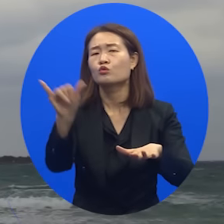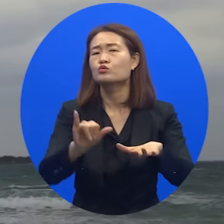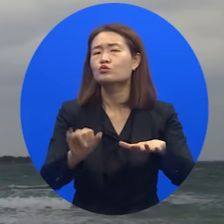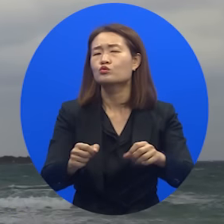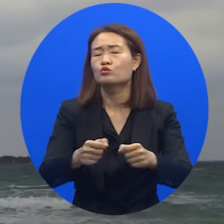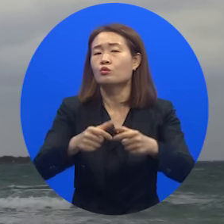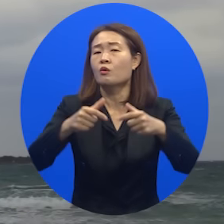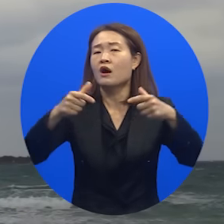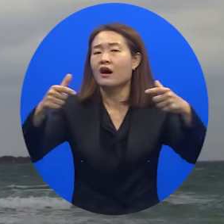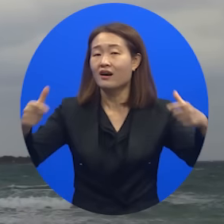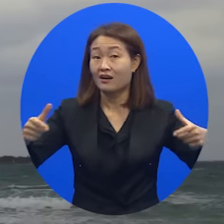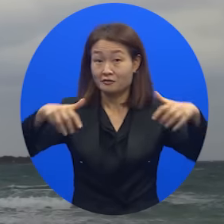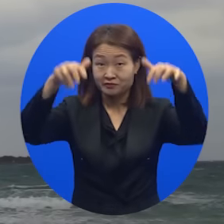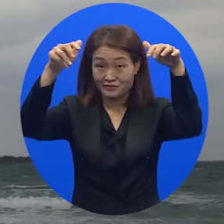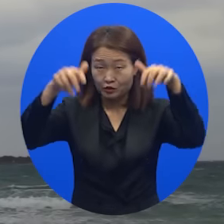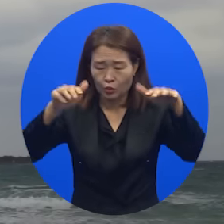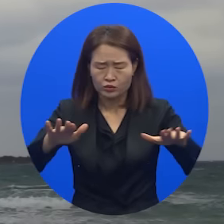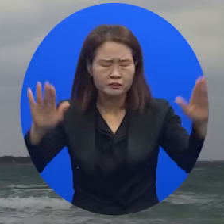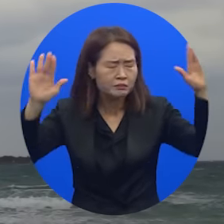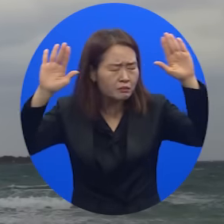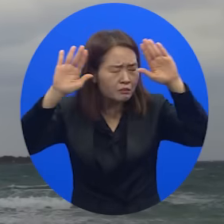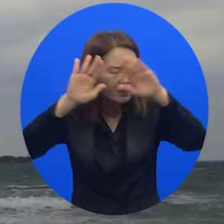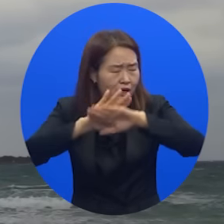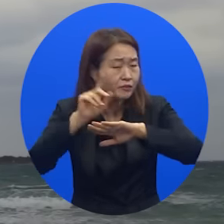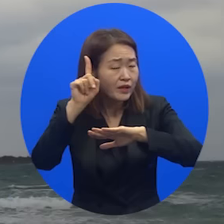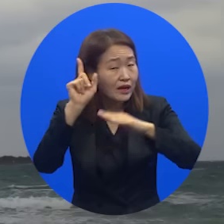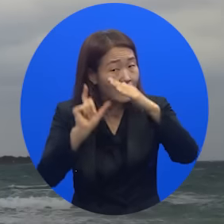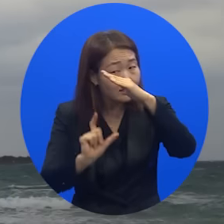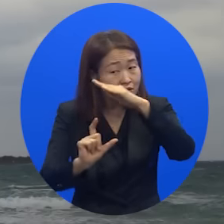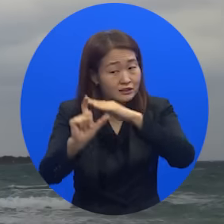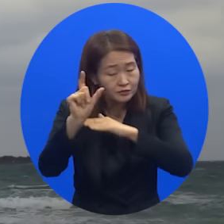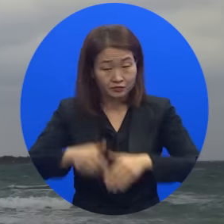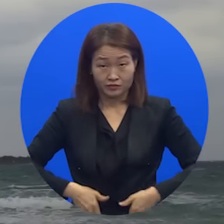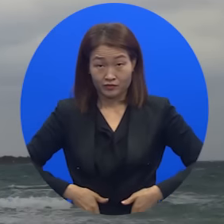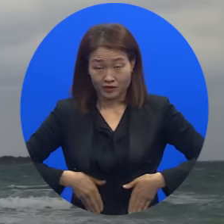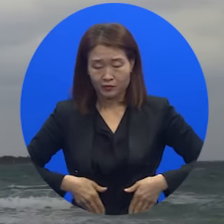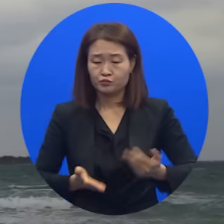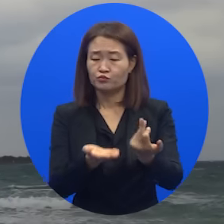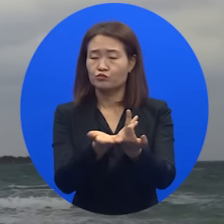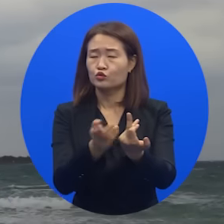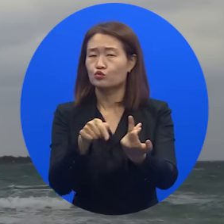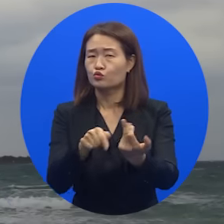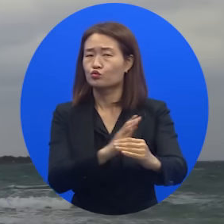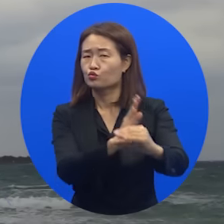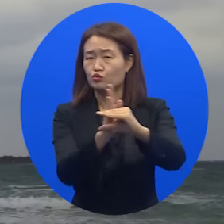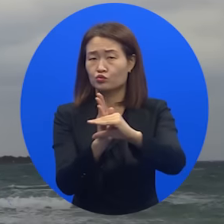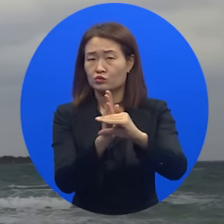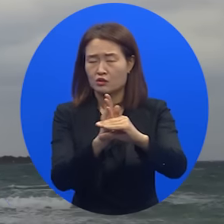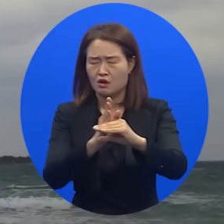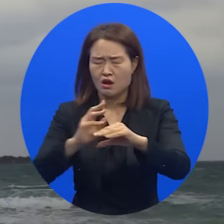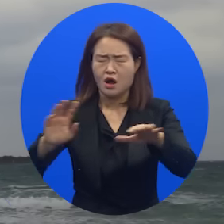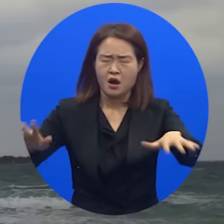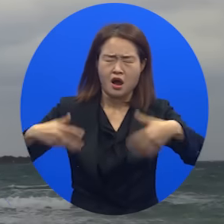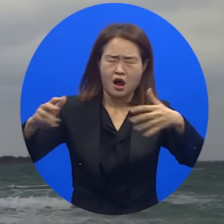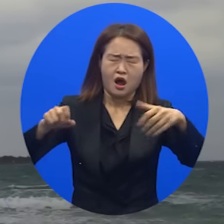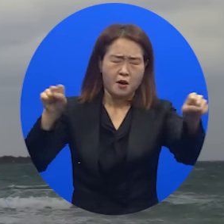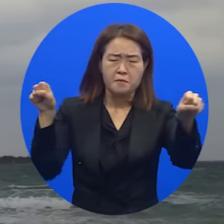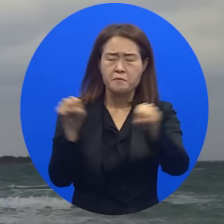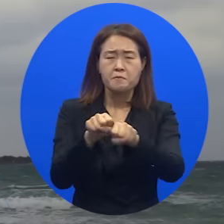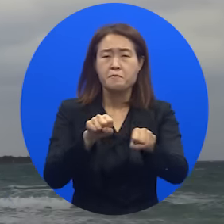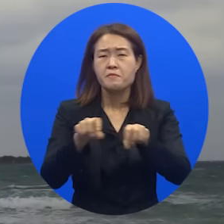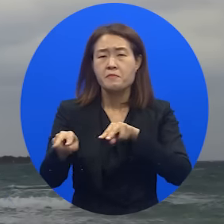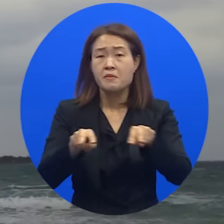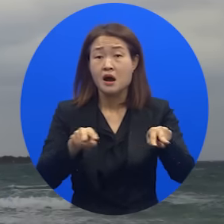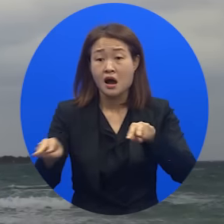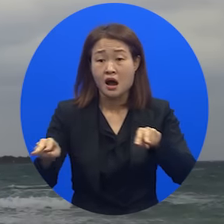챙기셔야겠고요 내리겠습니다 특히 오늘 밤부터 내일 아침 사이 남해안과 제주를 중심으로 돌풍과 함께 천둥